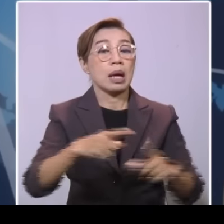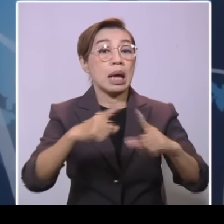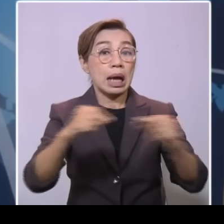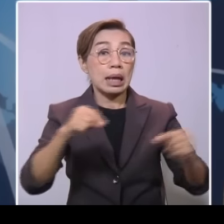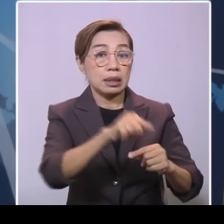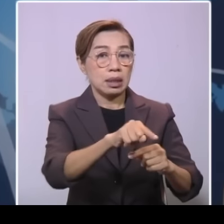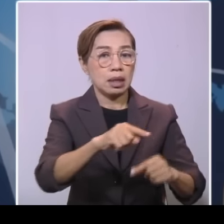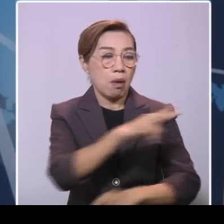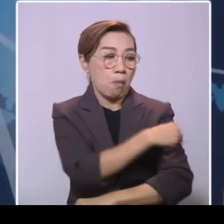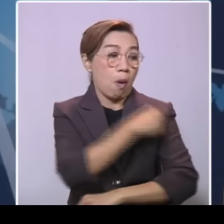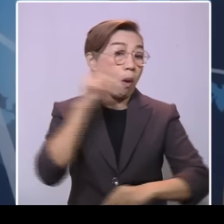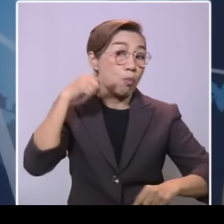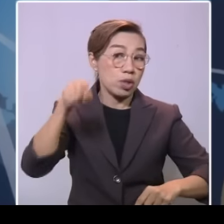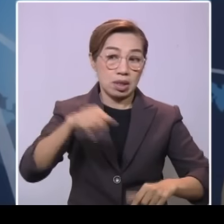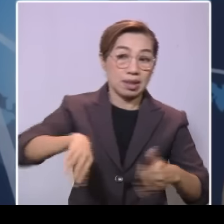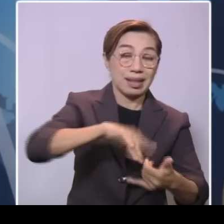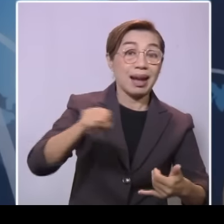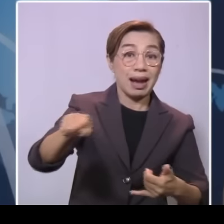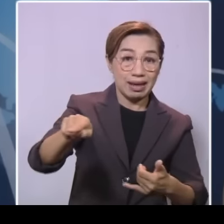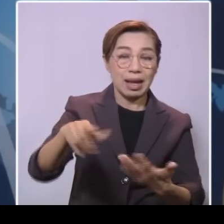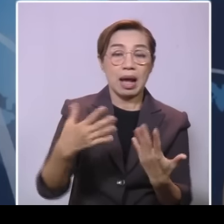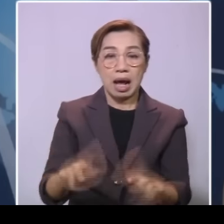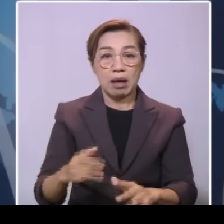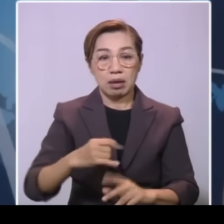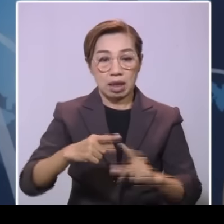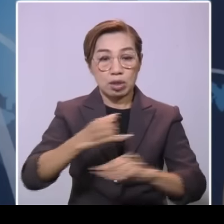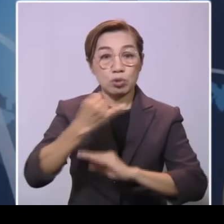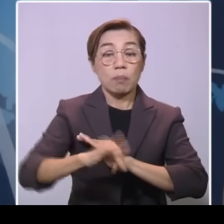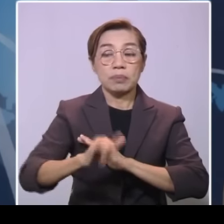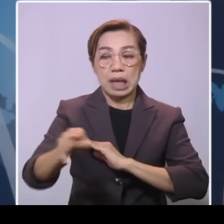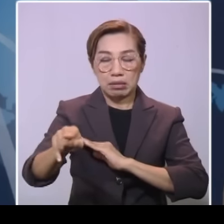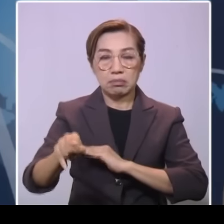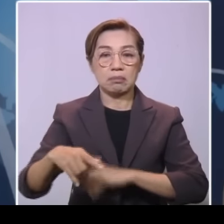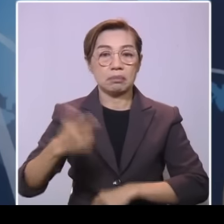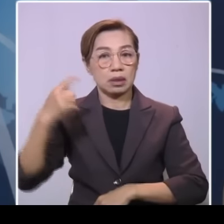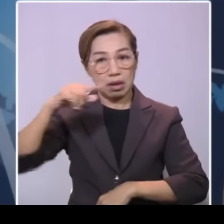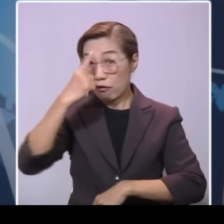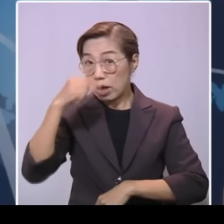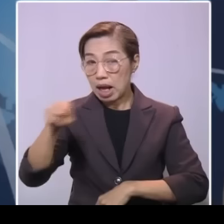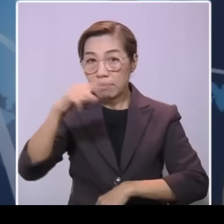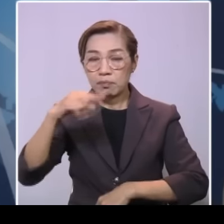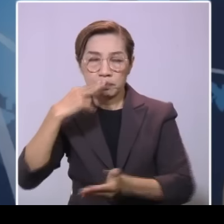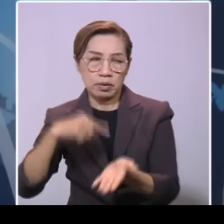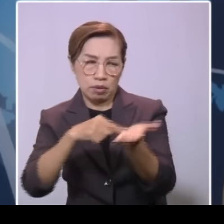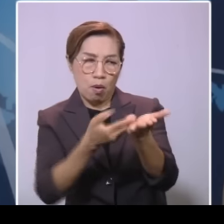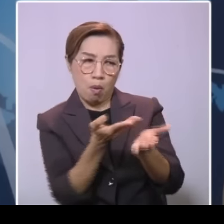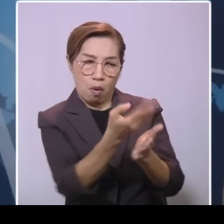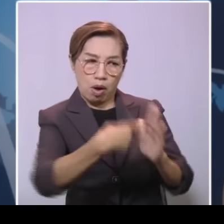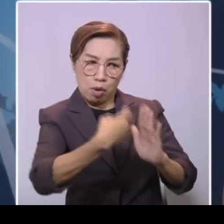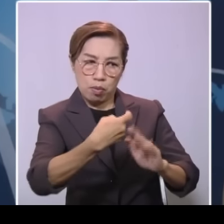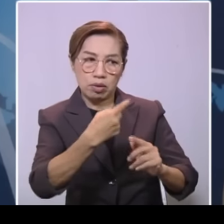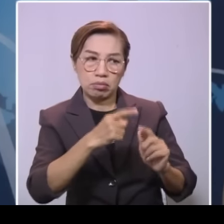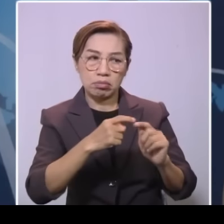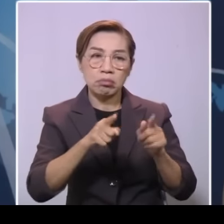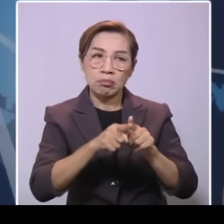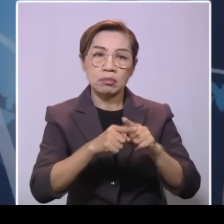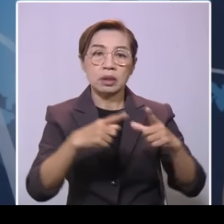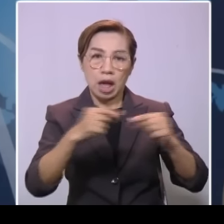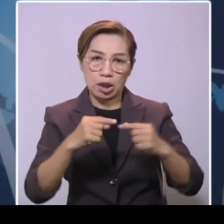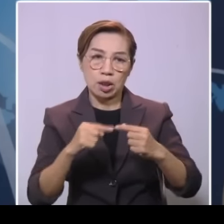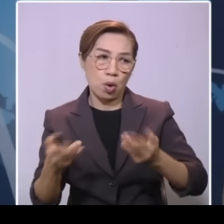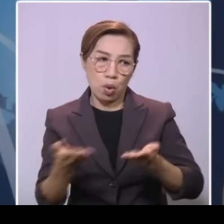ถยื่นประกันตัวในการต่อสู้คดีแล้วก็อยู่ในไทยได้จนกว่าคดีจะถึงที่สุดพูดง่ายๆว่าอยู่ต่อเพื่อสู้คดี